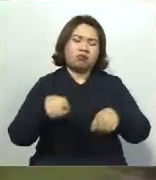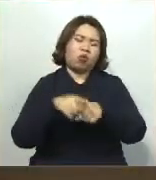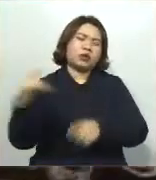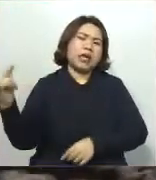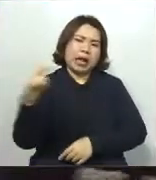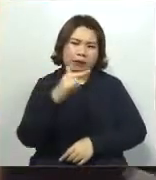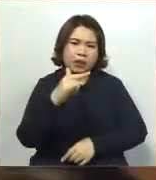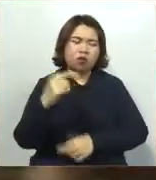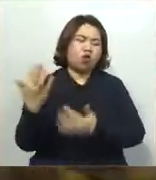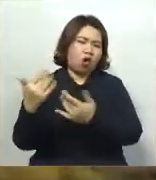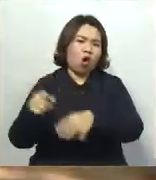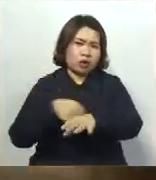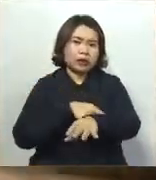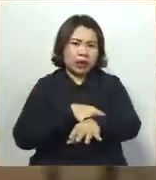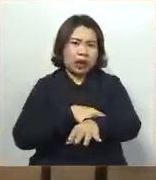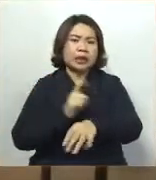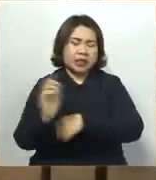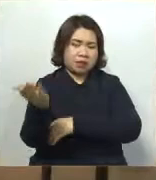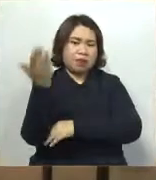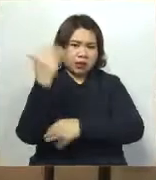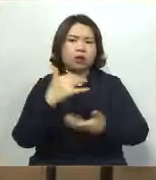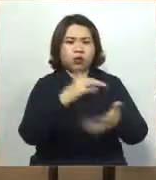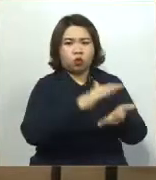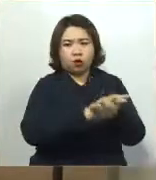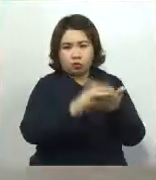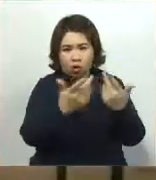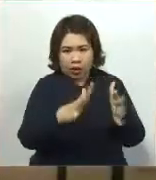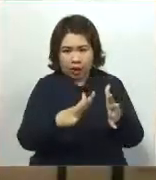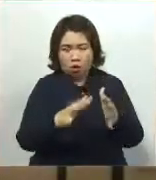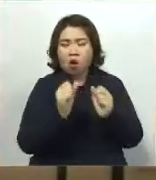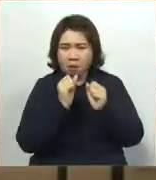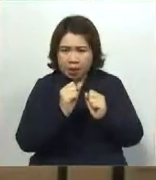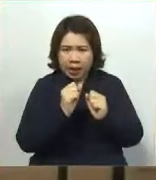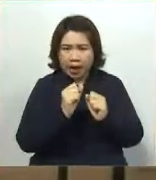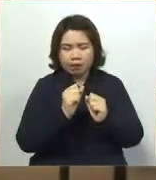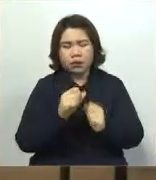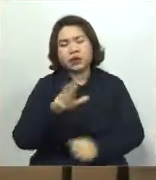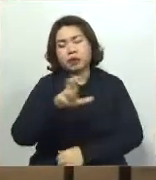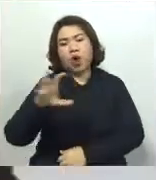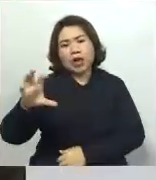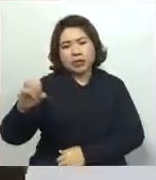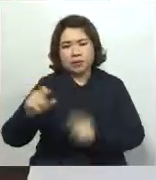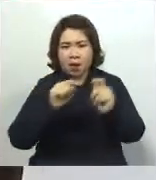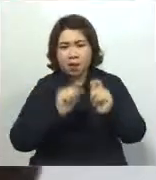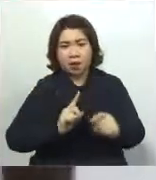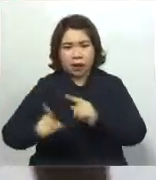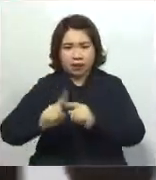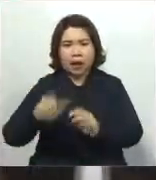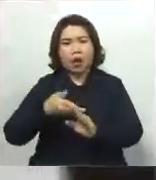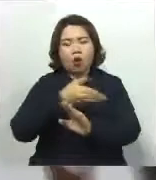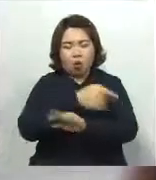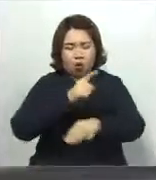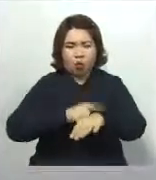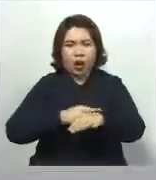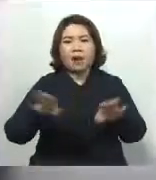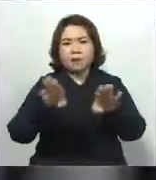การบินซึ่งจัดส่งมาถึงประเทศไทยเมื่อช่วงเช้าที่ผ่านมาและจะเร่งจัดส่งไปยัง350เขตให้ทันก่อนปิดลงคะแ